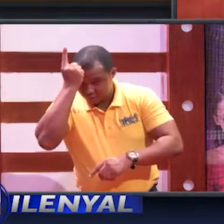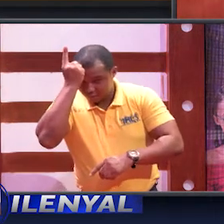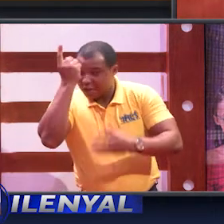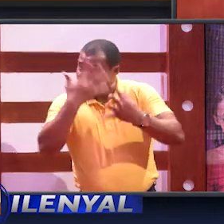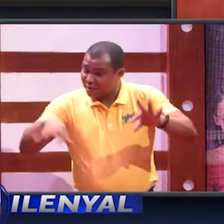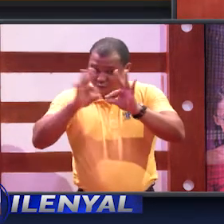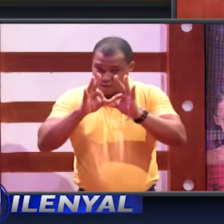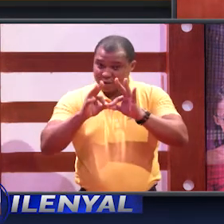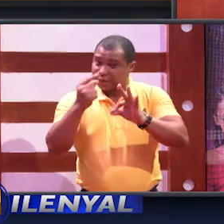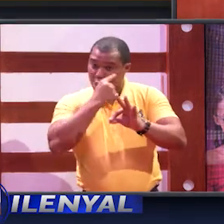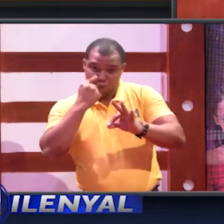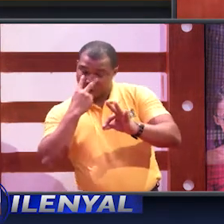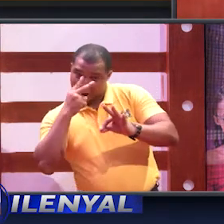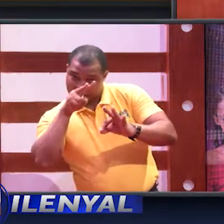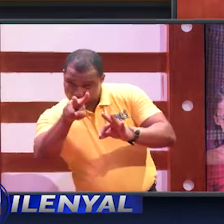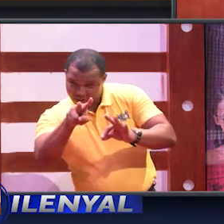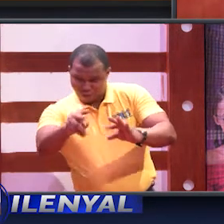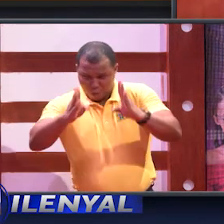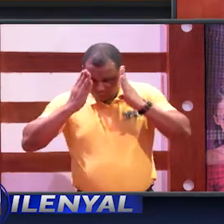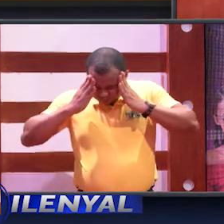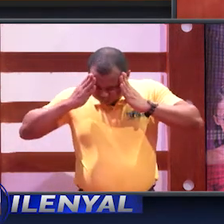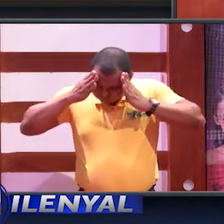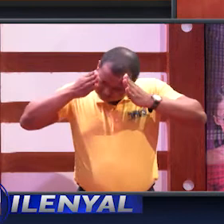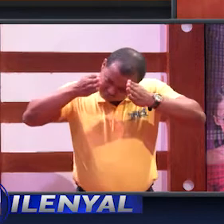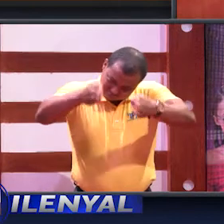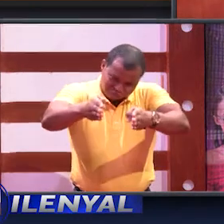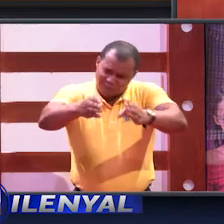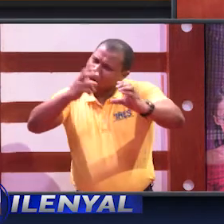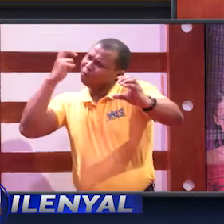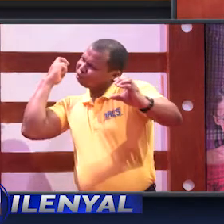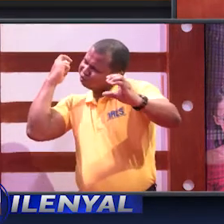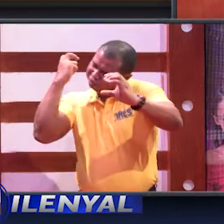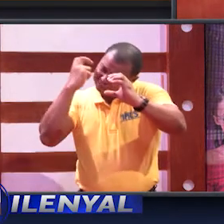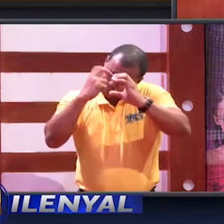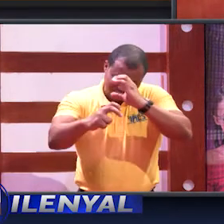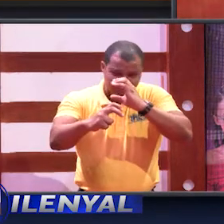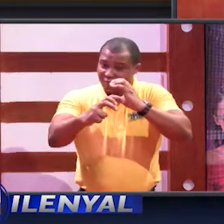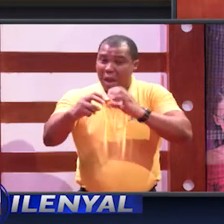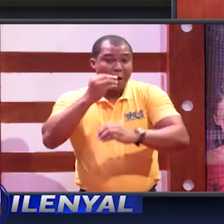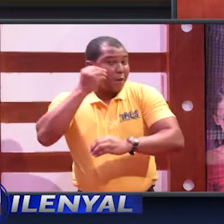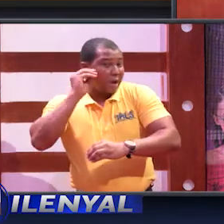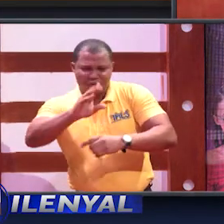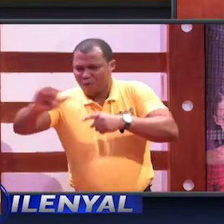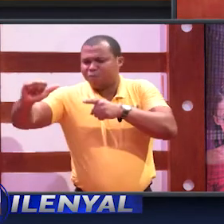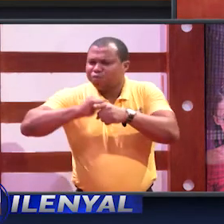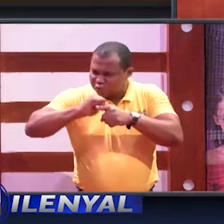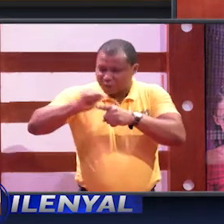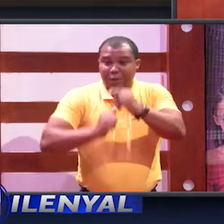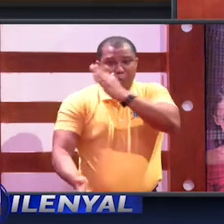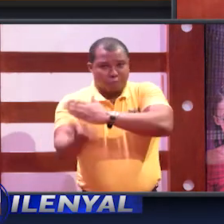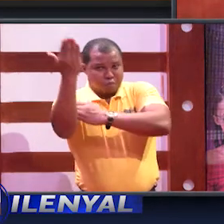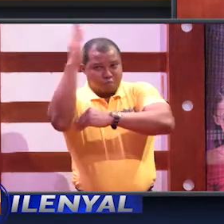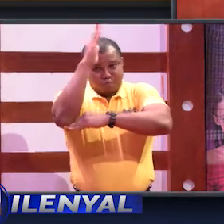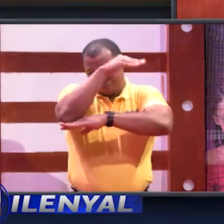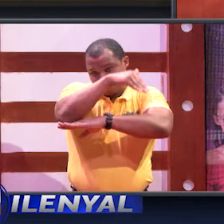où. Donc, c'est-à-dire qu'il faut très connecté et puis il faut pratiquer la carrière parce que sinon, on ne va pas briser. Même si